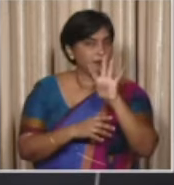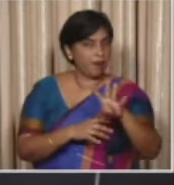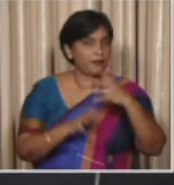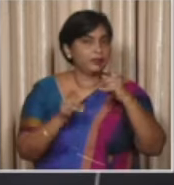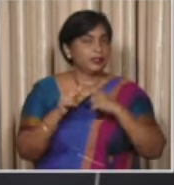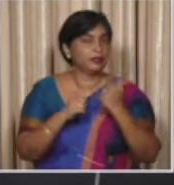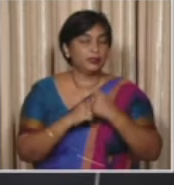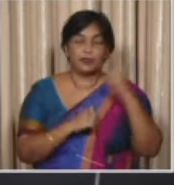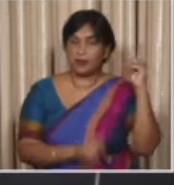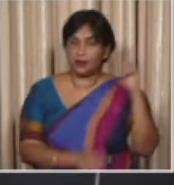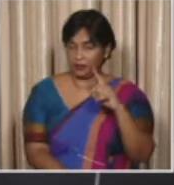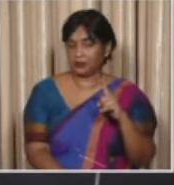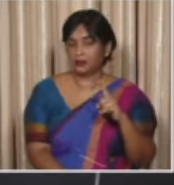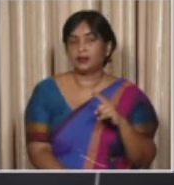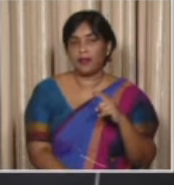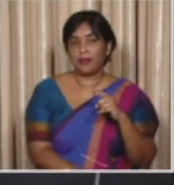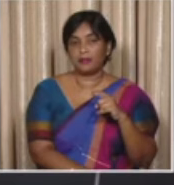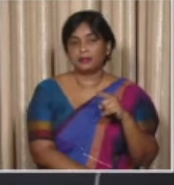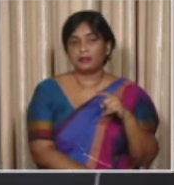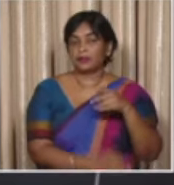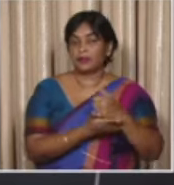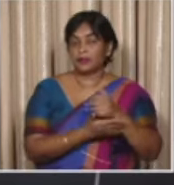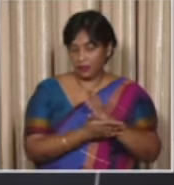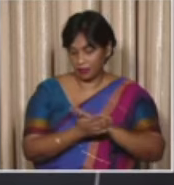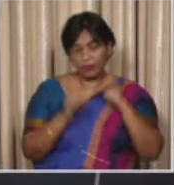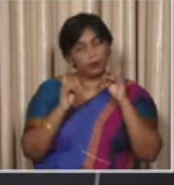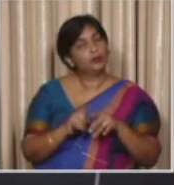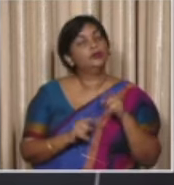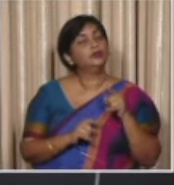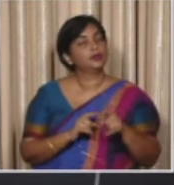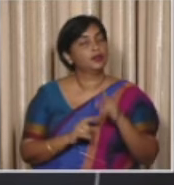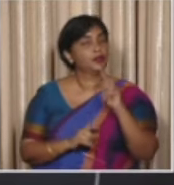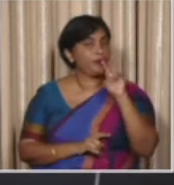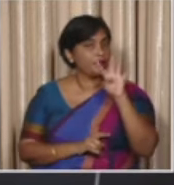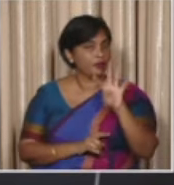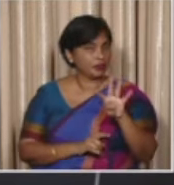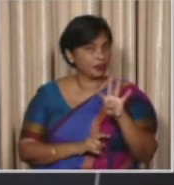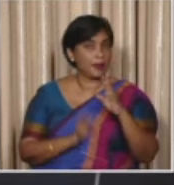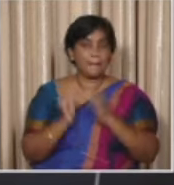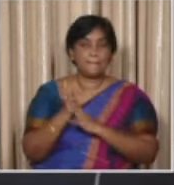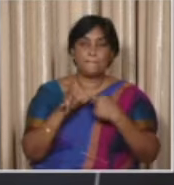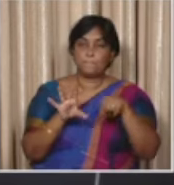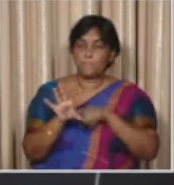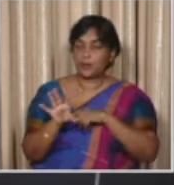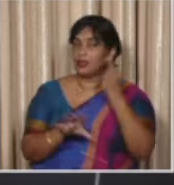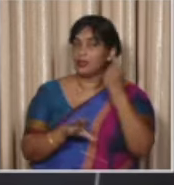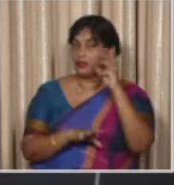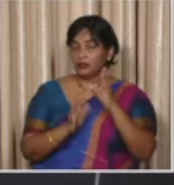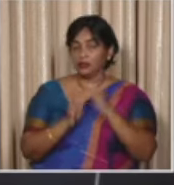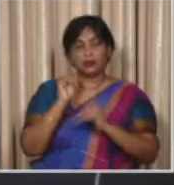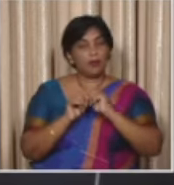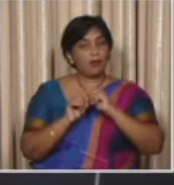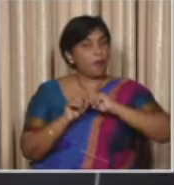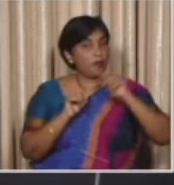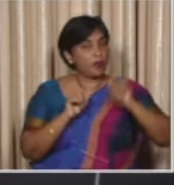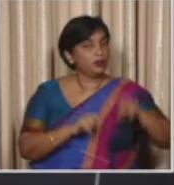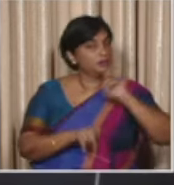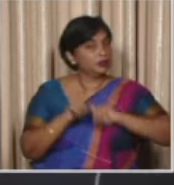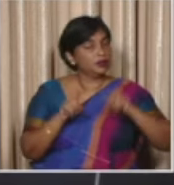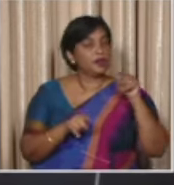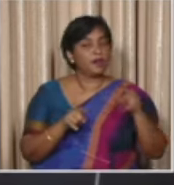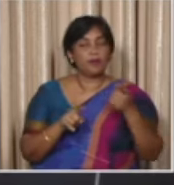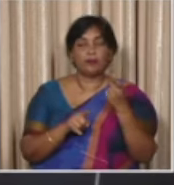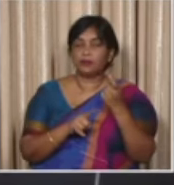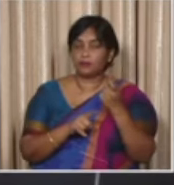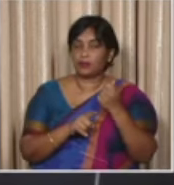පළවෙනි දින. අමාත්‍ය මණ්ඩල සංදේශය අනුව 24/13 දින අමාත්‍ය මණ්ඩල රැස්වීමේදී ඒ සඳහා